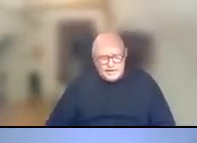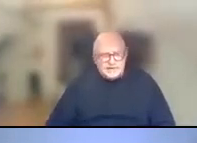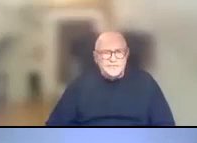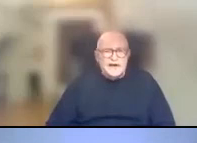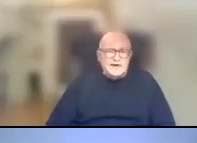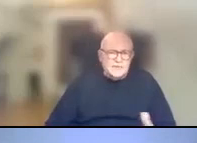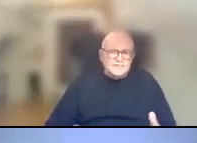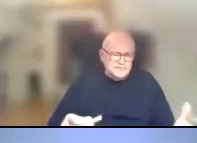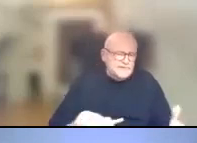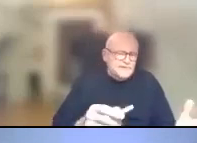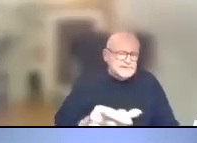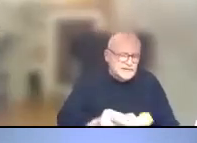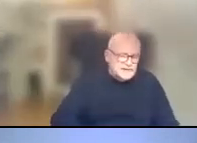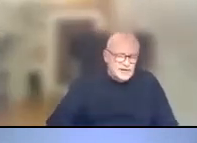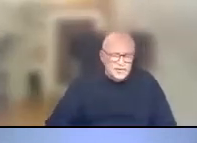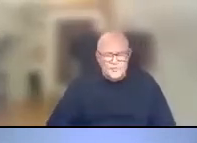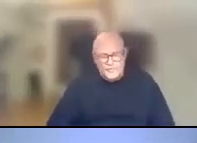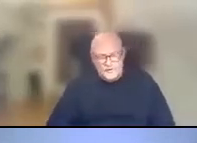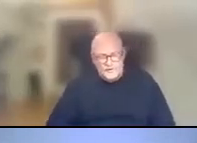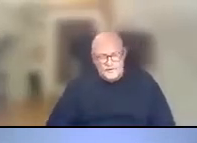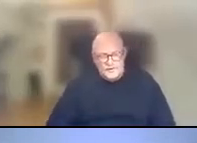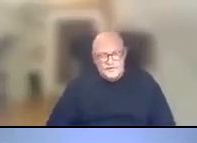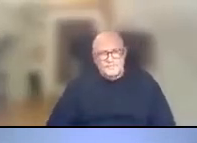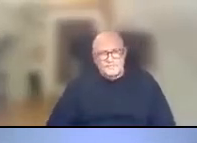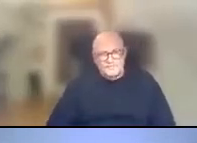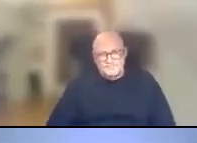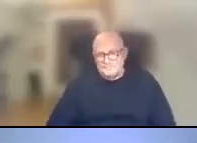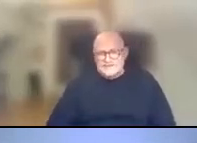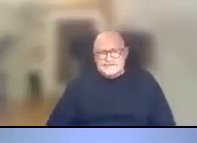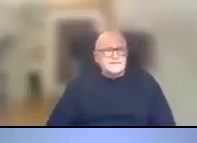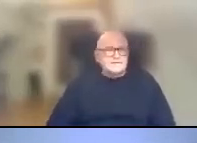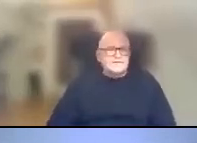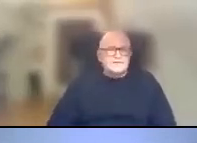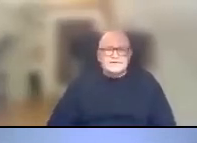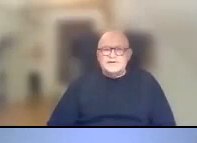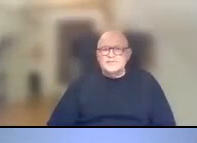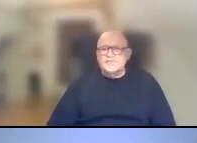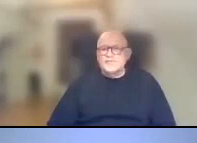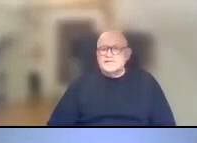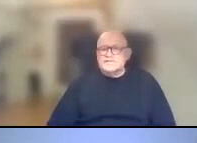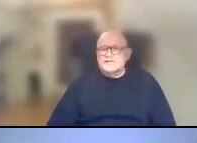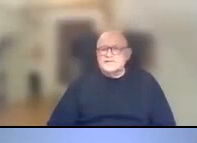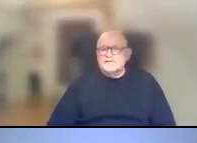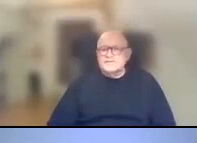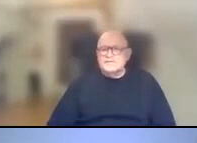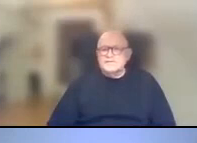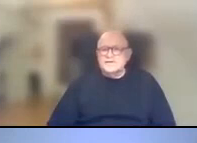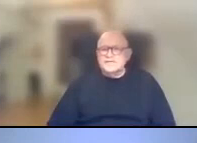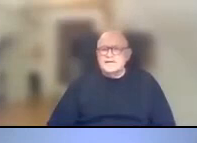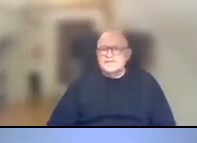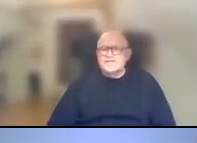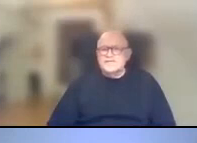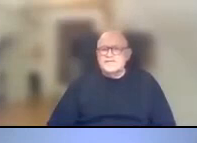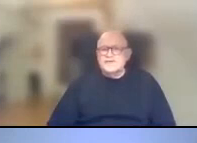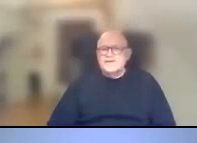tun soll, hat gefragt, ob es sich bei Nils Haar nicht auch um versehentliche Schädigung von Patienten